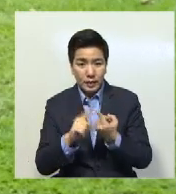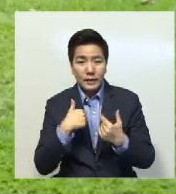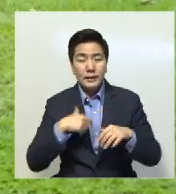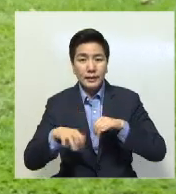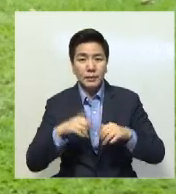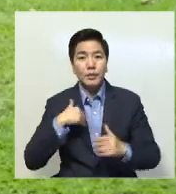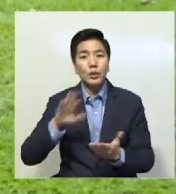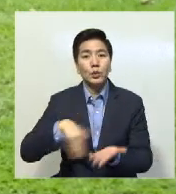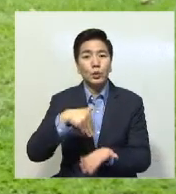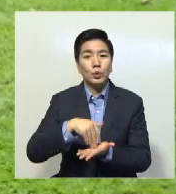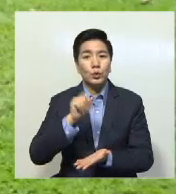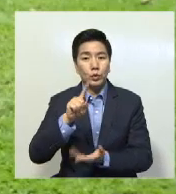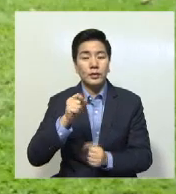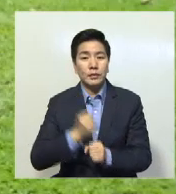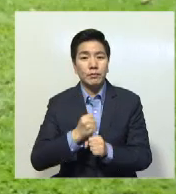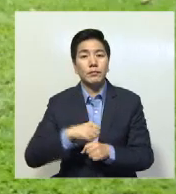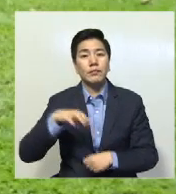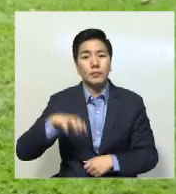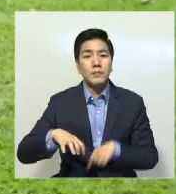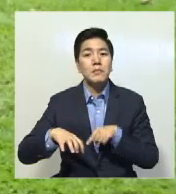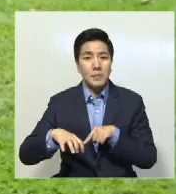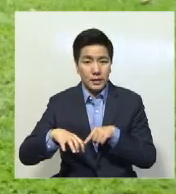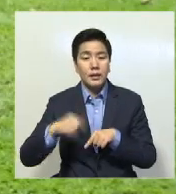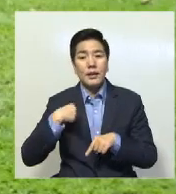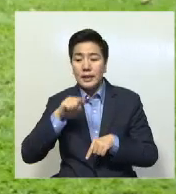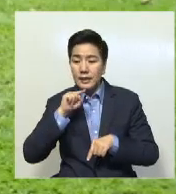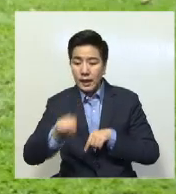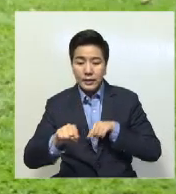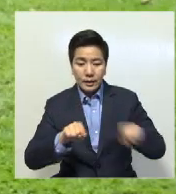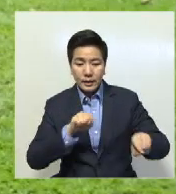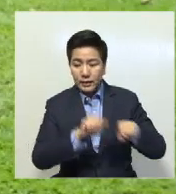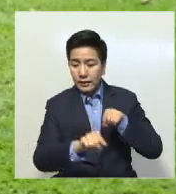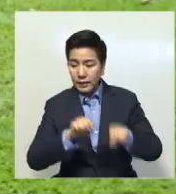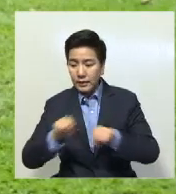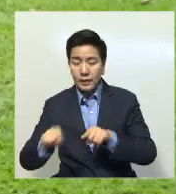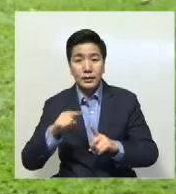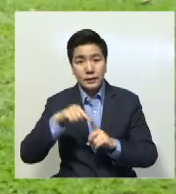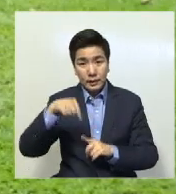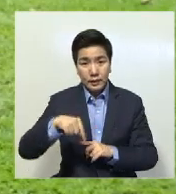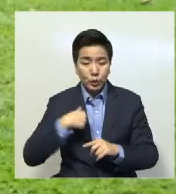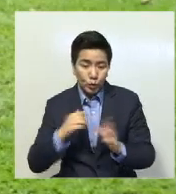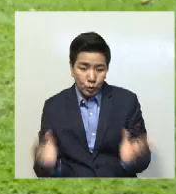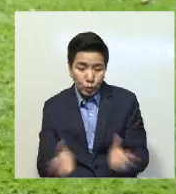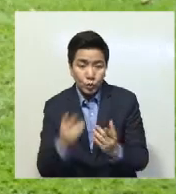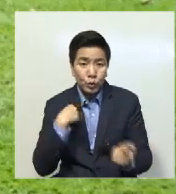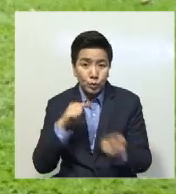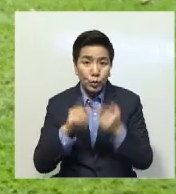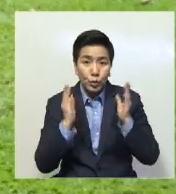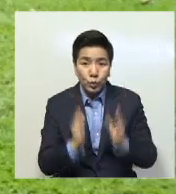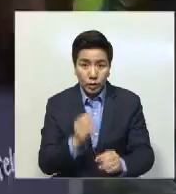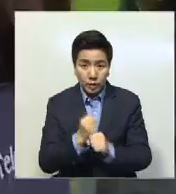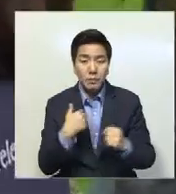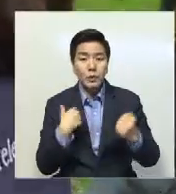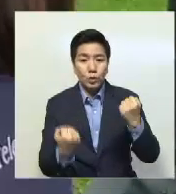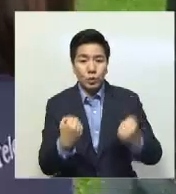ดศูนย์บัญชาการไว้ที่สำนักงานท่านตอนนี้ท่านก็จะสั่งการไปแต่ละพื้นที่ส่วนของเราเนี่ยก็สนับสนุนในเรื่องของกำลังพลและร